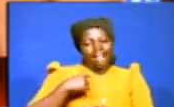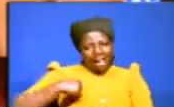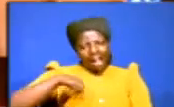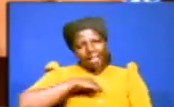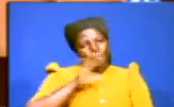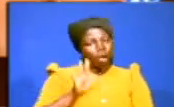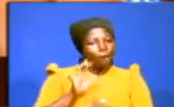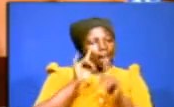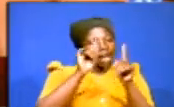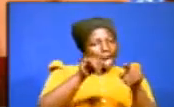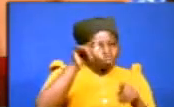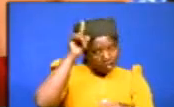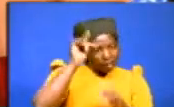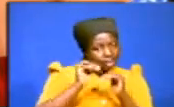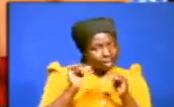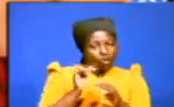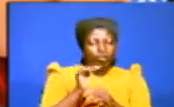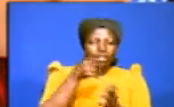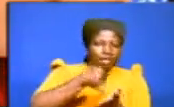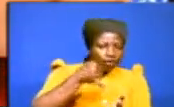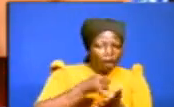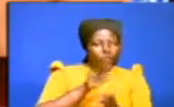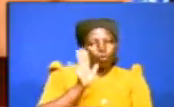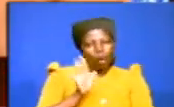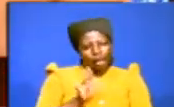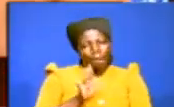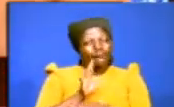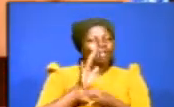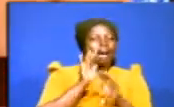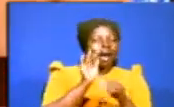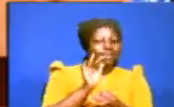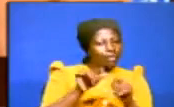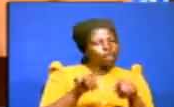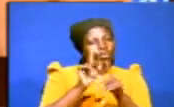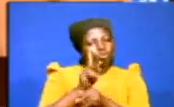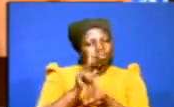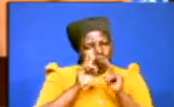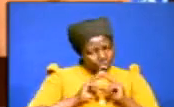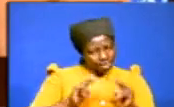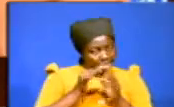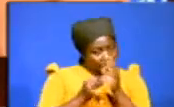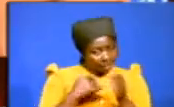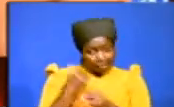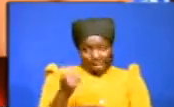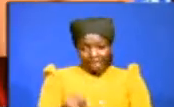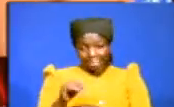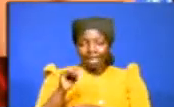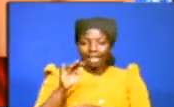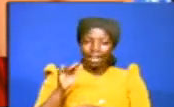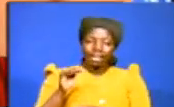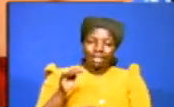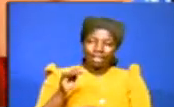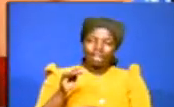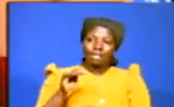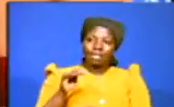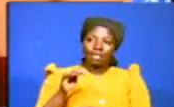mashinani, tunahusisha wamama kuwa waweke usalama, na kama kuna mtoto yote ambaye mtoto wako ni mbaya, kama kuna